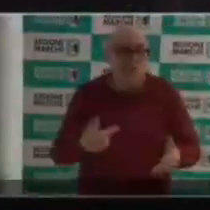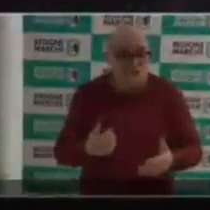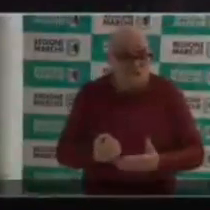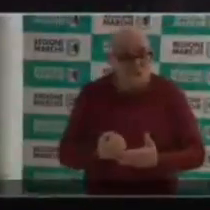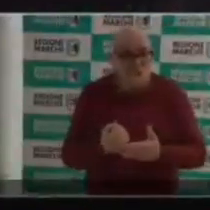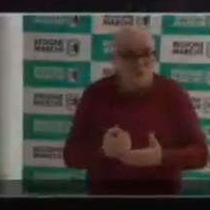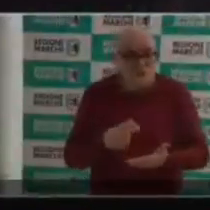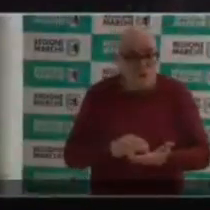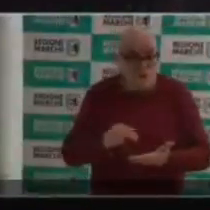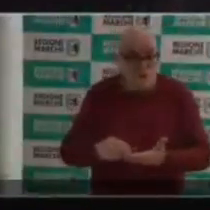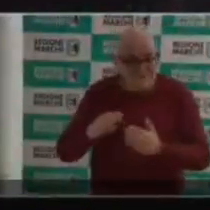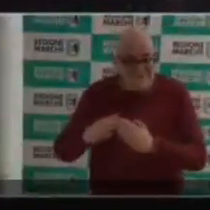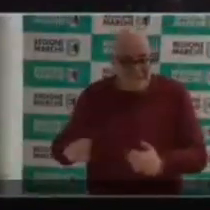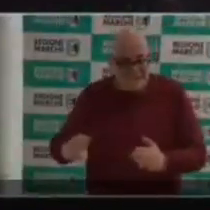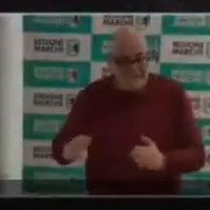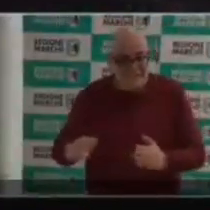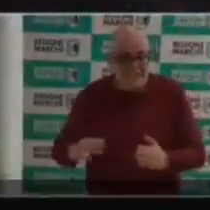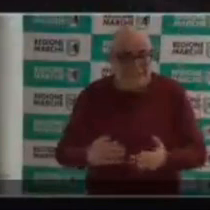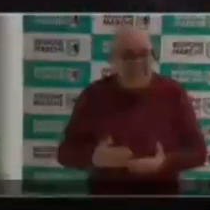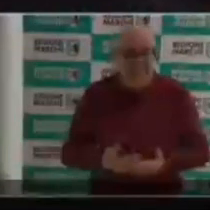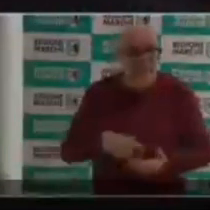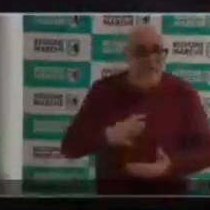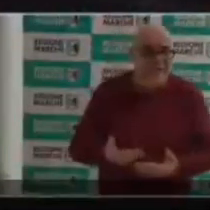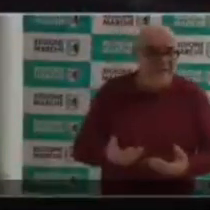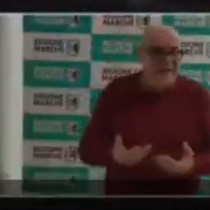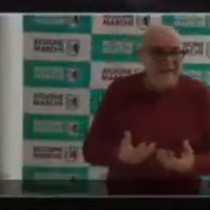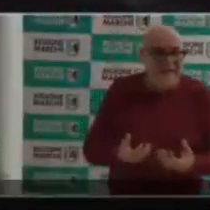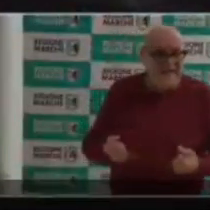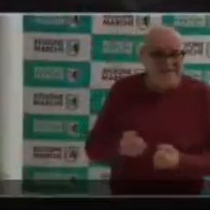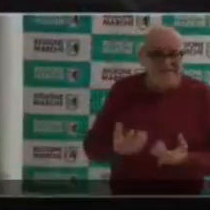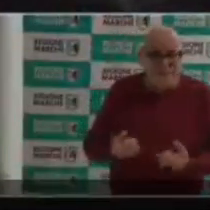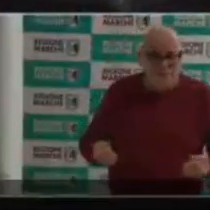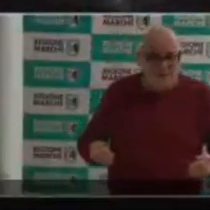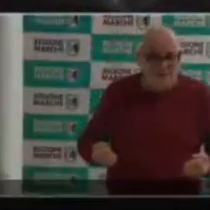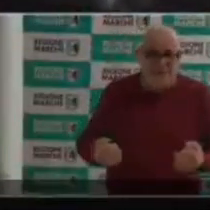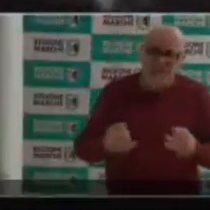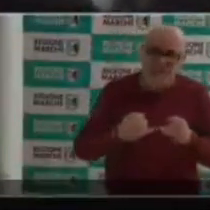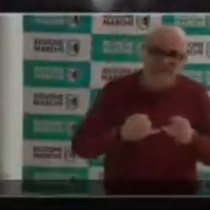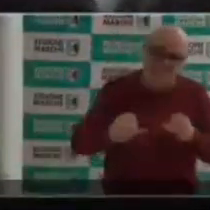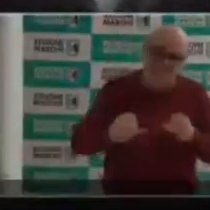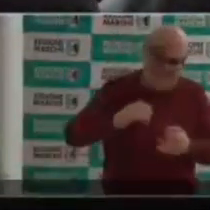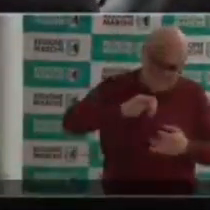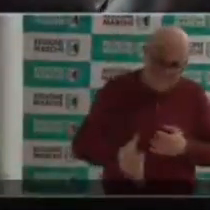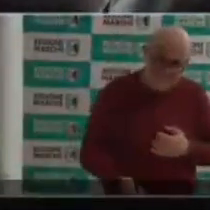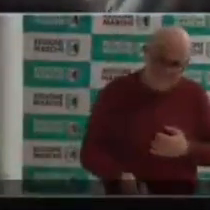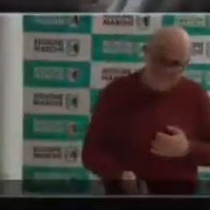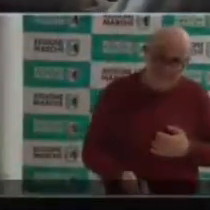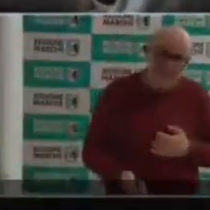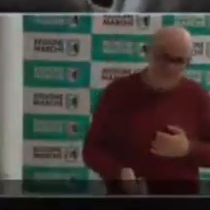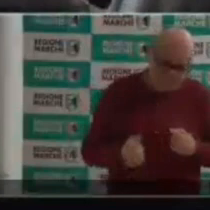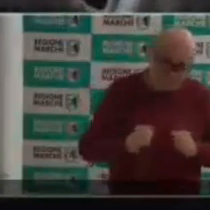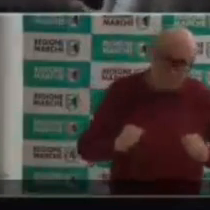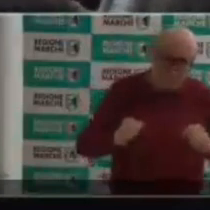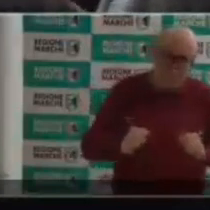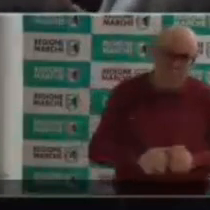dire, oppure a distanza. Sì, concrete, a distanza sì, a distanza sì, a distanza. Certo, e